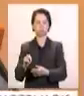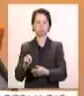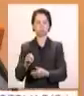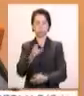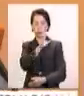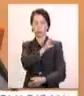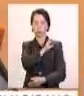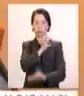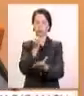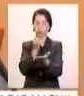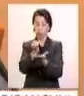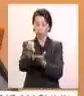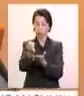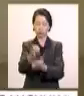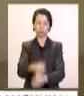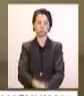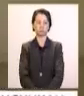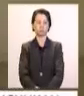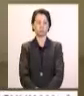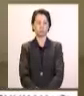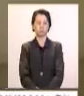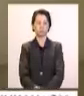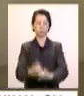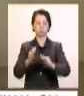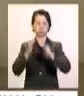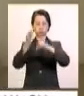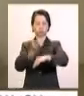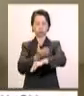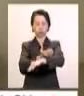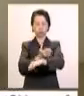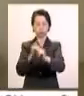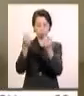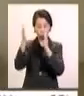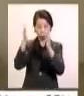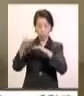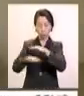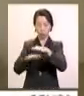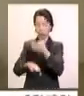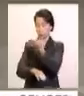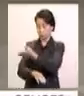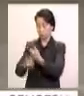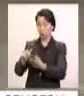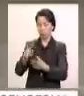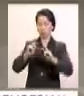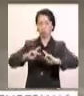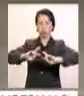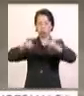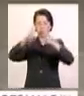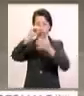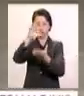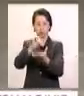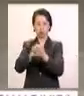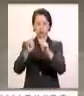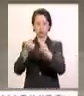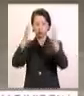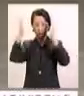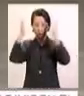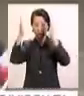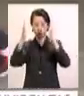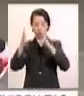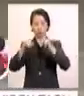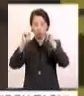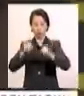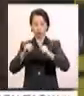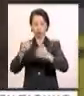jurulatih yang ikhlas. Peningkatan prestasi skuad negara di bawah naungan Cheng Ho turut melonjakkan keyakinan Harimau Melaya